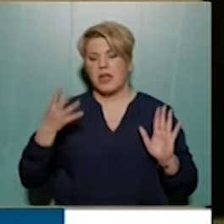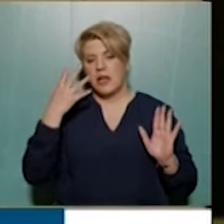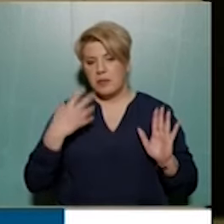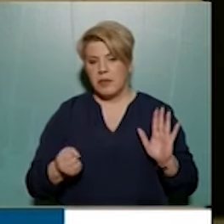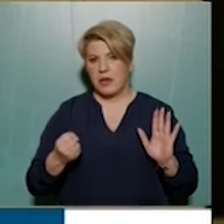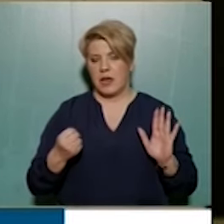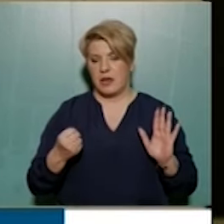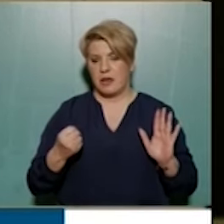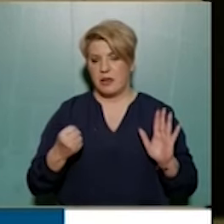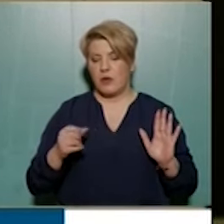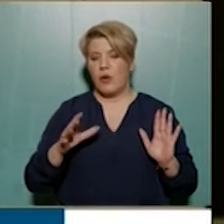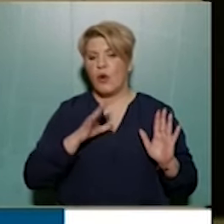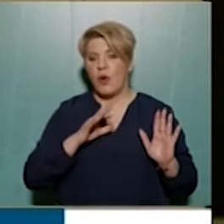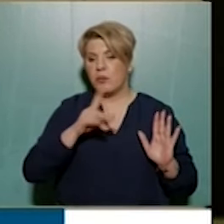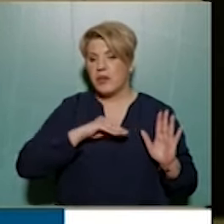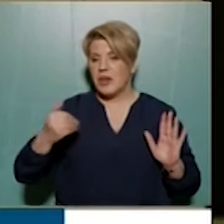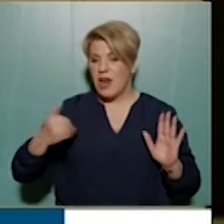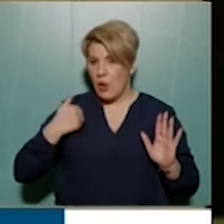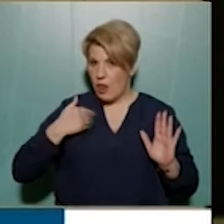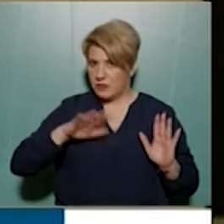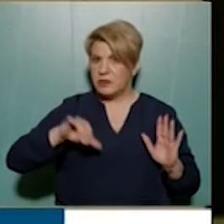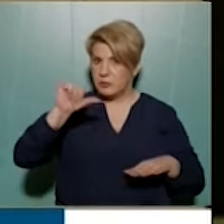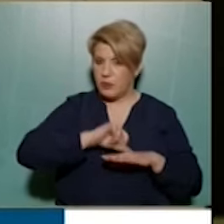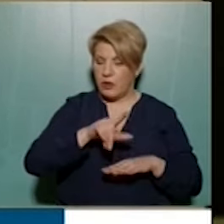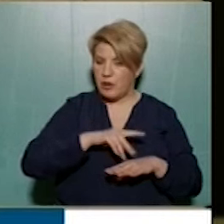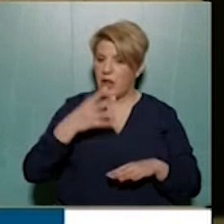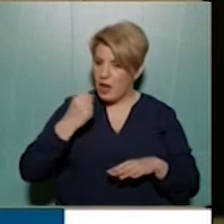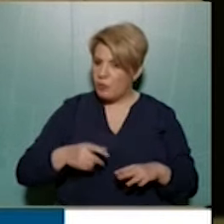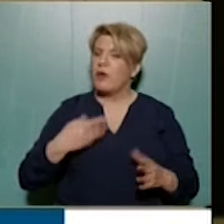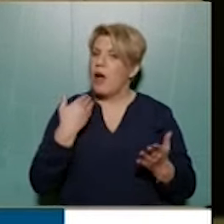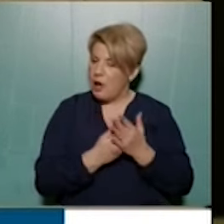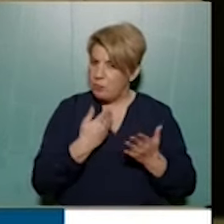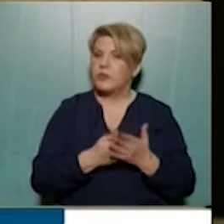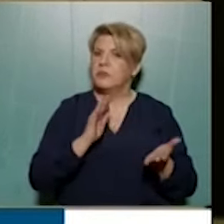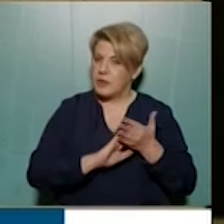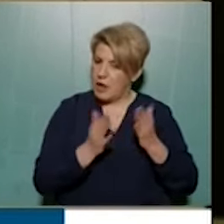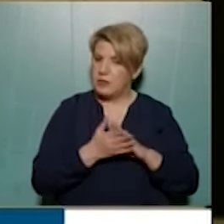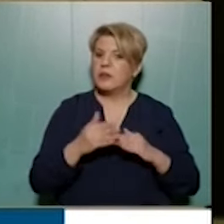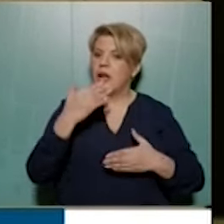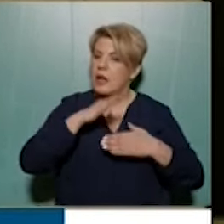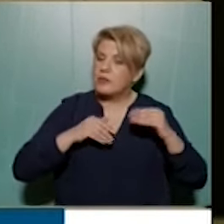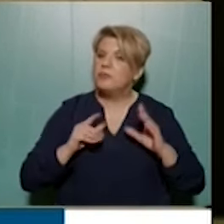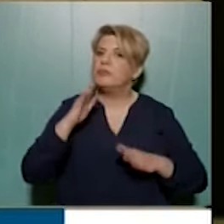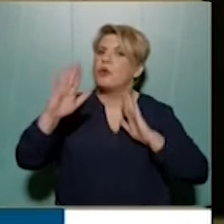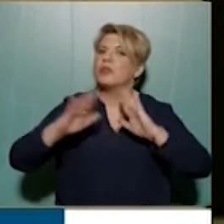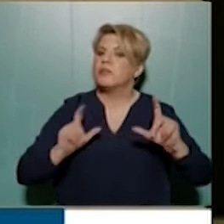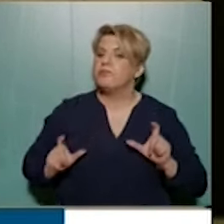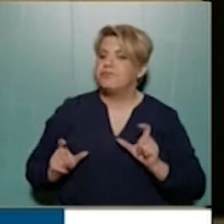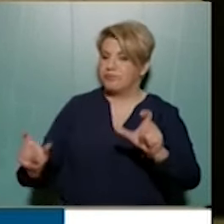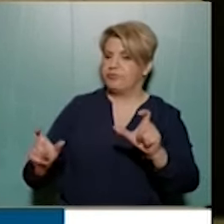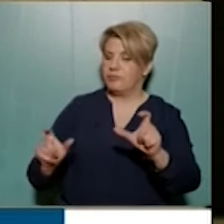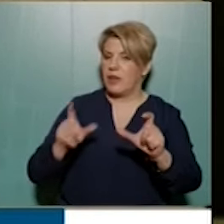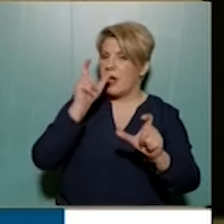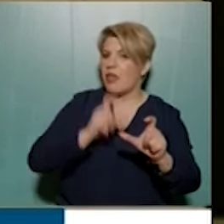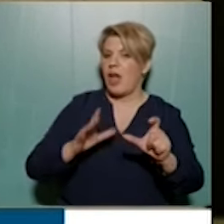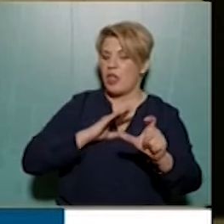υπήρχαν πάντως, ότι ο λαός και η νεολαία και της πόλης μας έχουν αποδείξει στην πράξη ότι μπορούν να χτίσουν ασπίδα προστασίας για